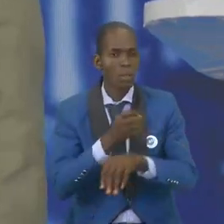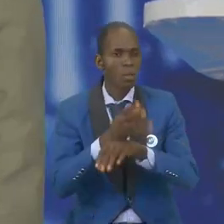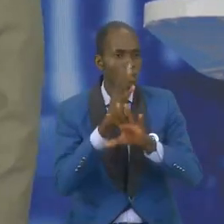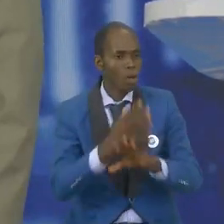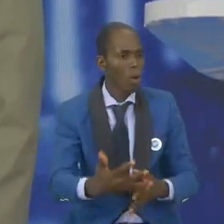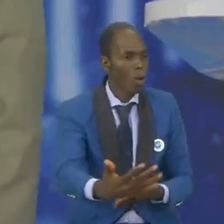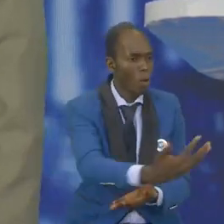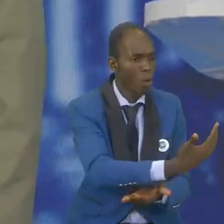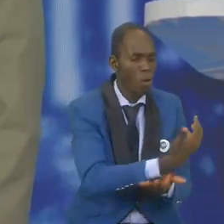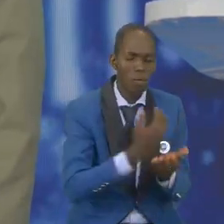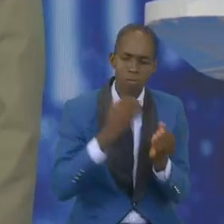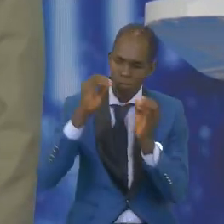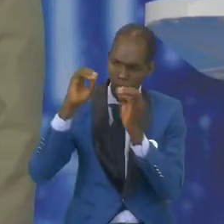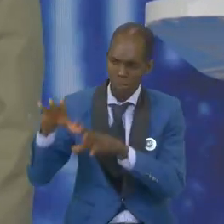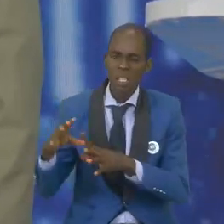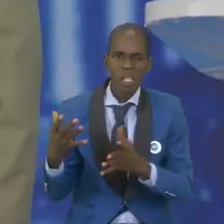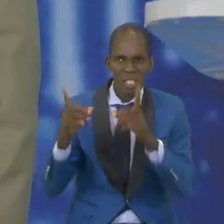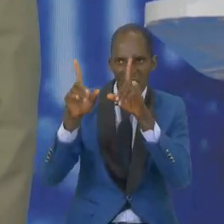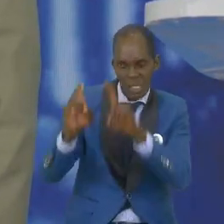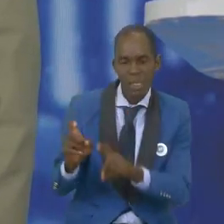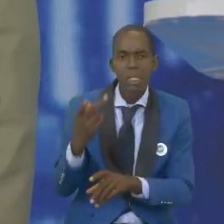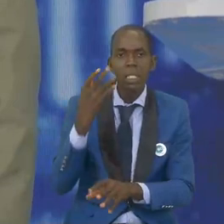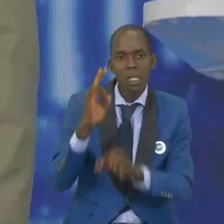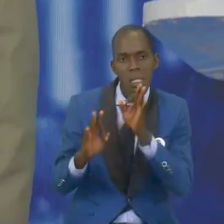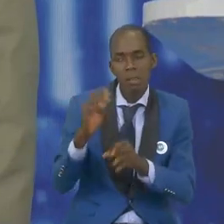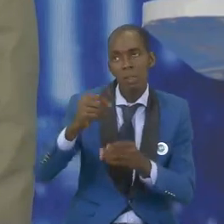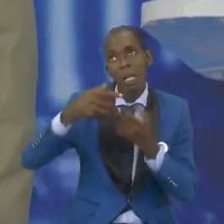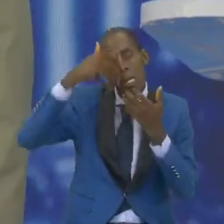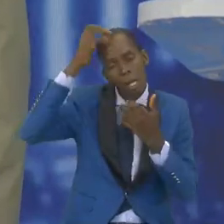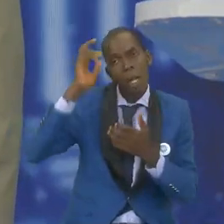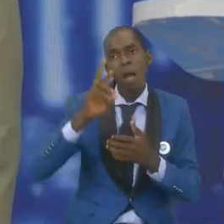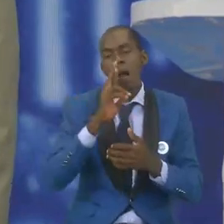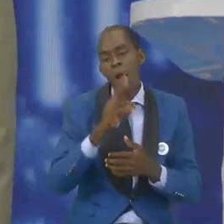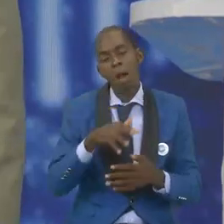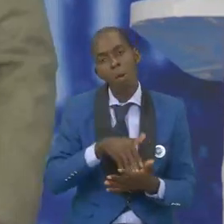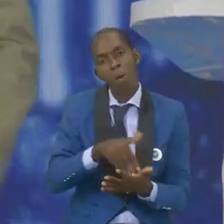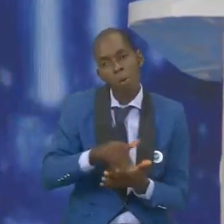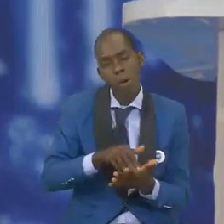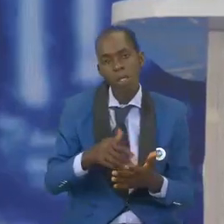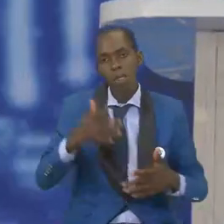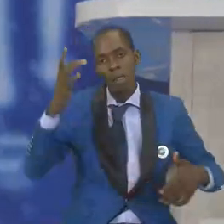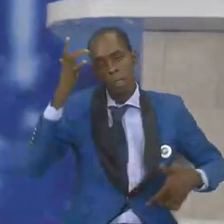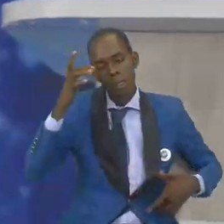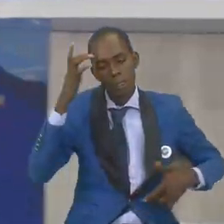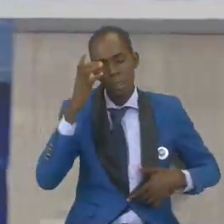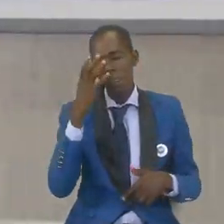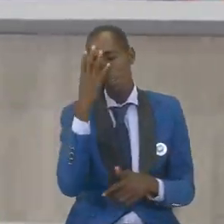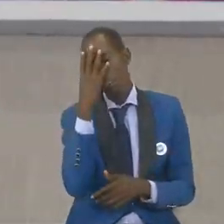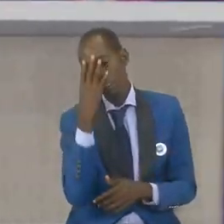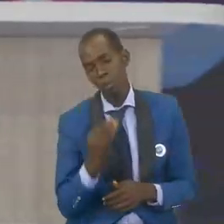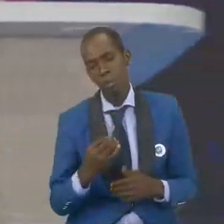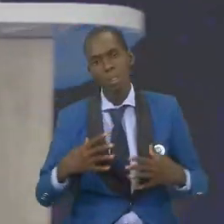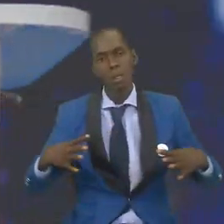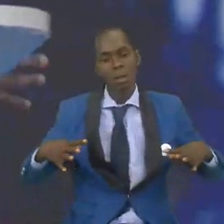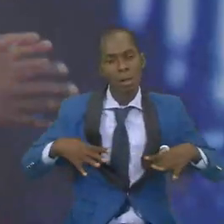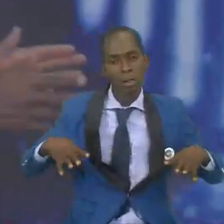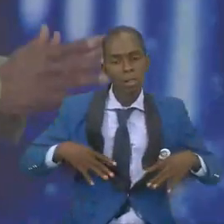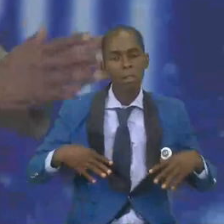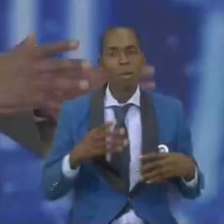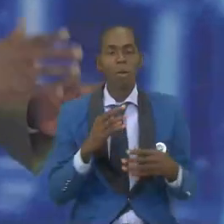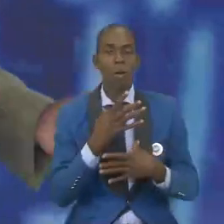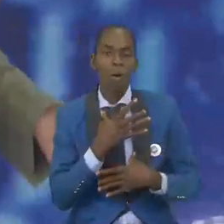conseillers, persécuteurs, jetez-les dedans. Sachons, vérifions si les lions sont dedans ou pas, s'ils ont faim ou